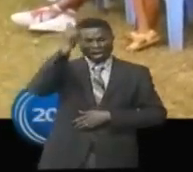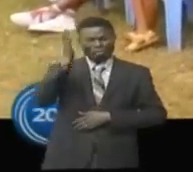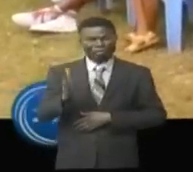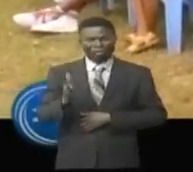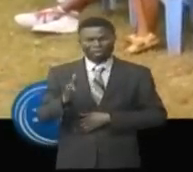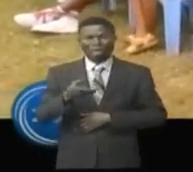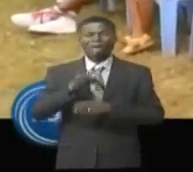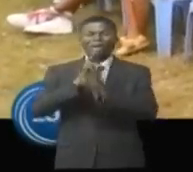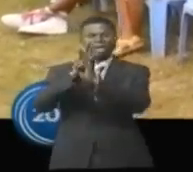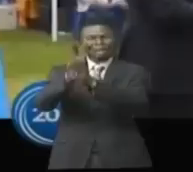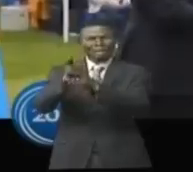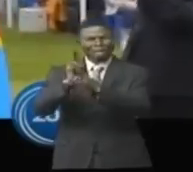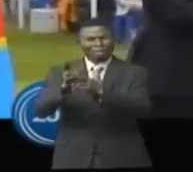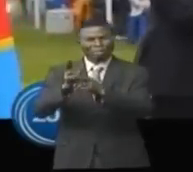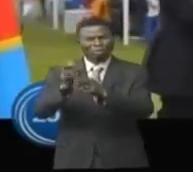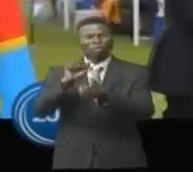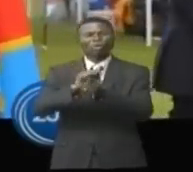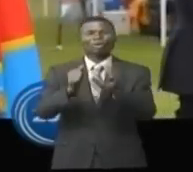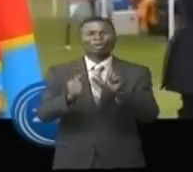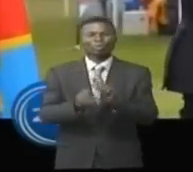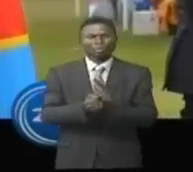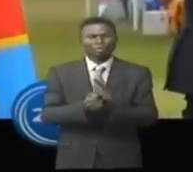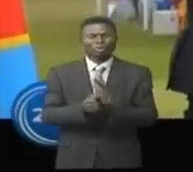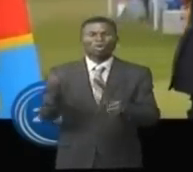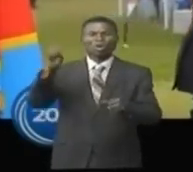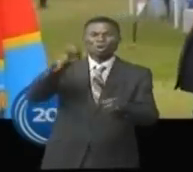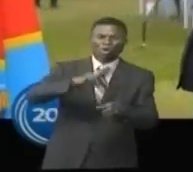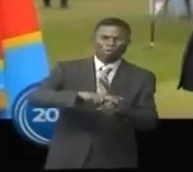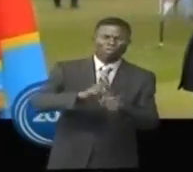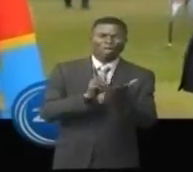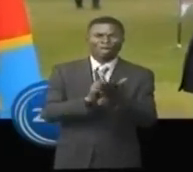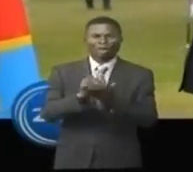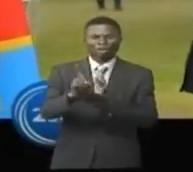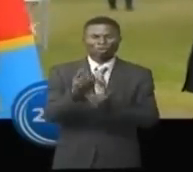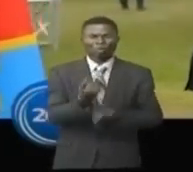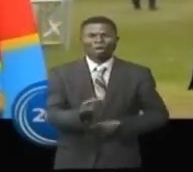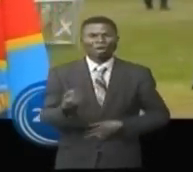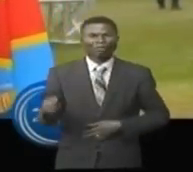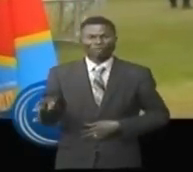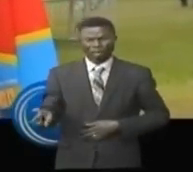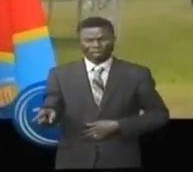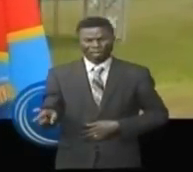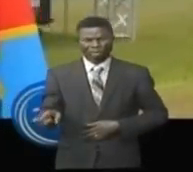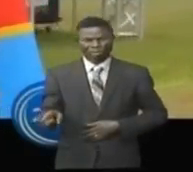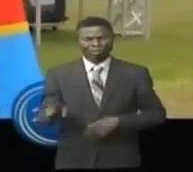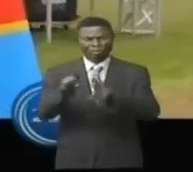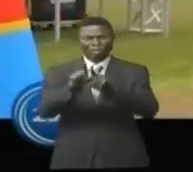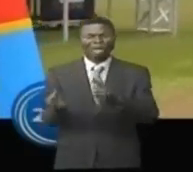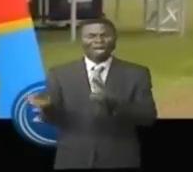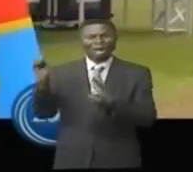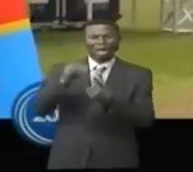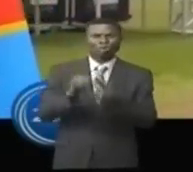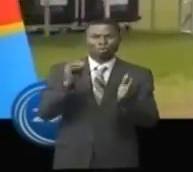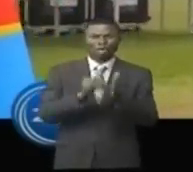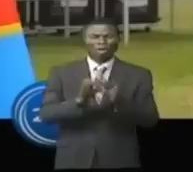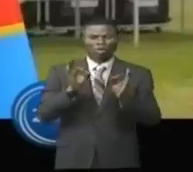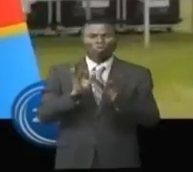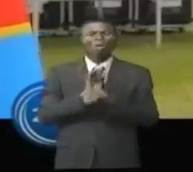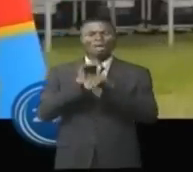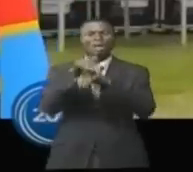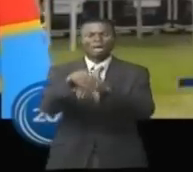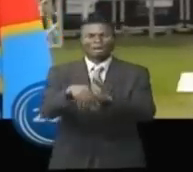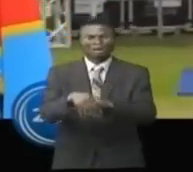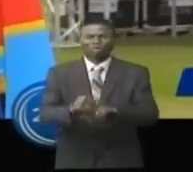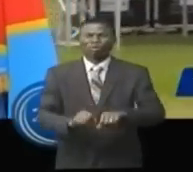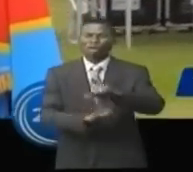point sur la situation des violations des droits de l'enfant et de renouveler leurs engagements